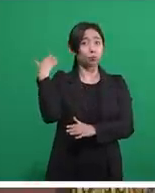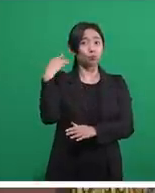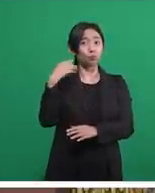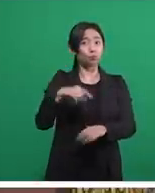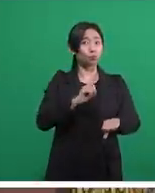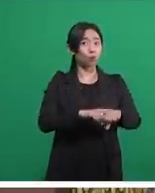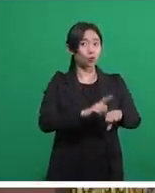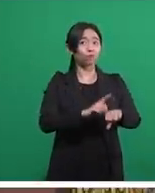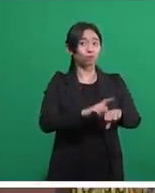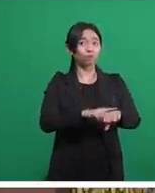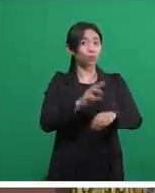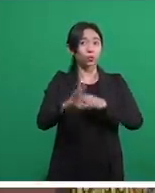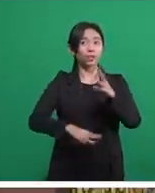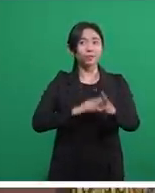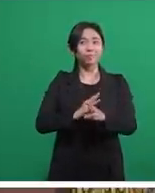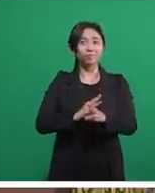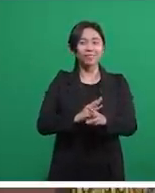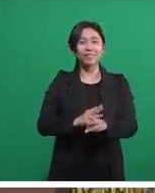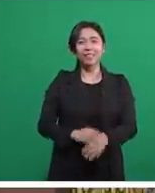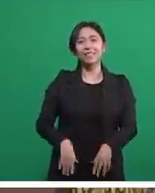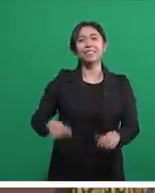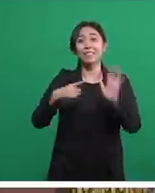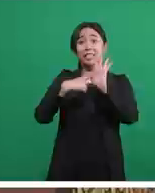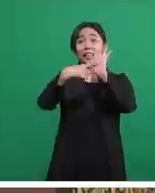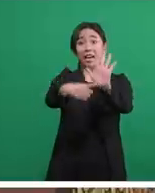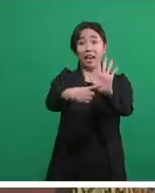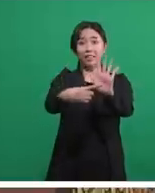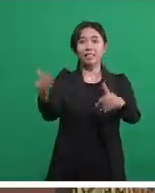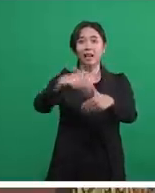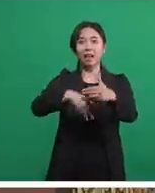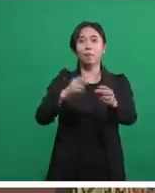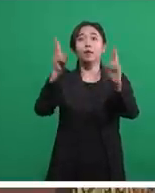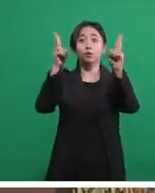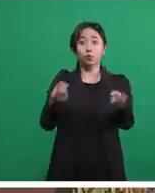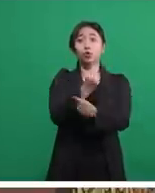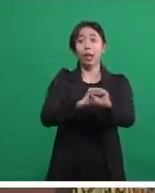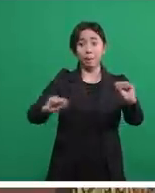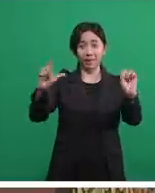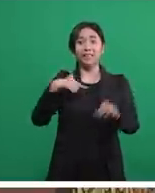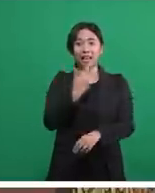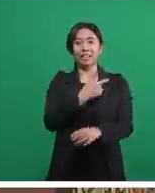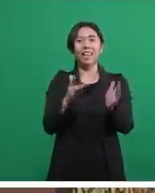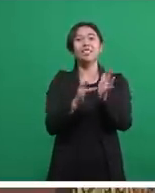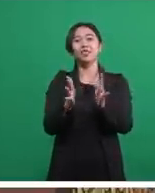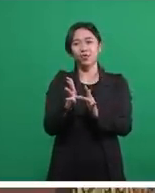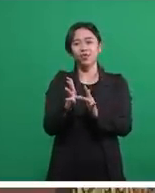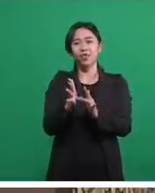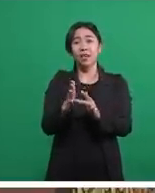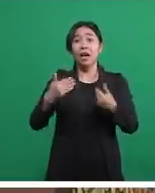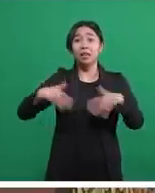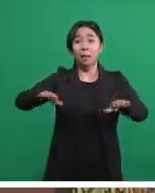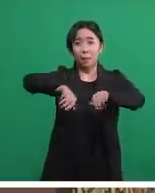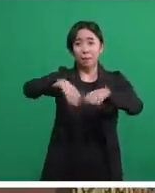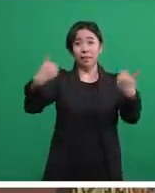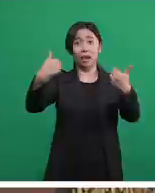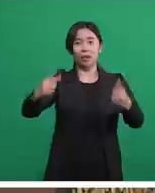zaman dan yang sekarang dinyatakan oleh kedatangan Juru Selamat kita, Yesus Kristus, yang oleh Injil telah